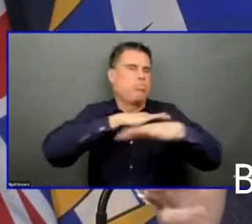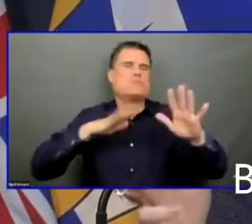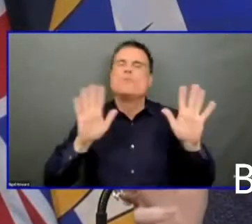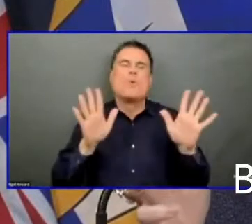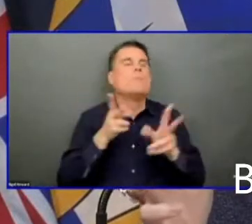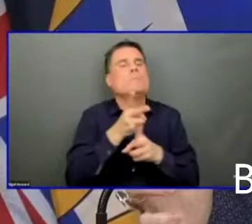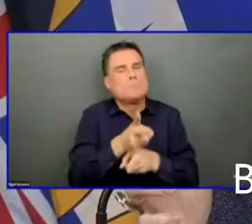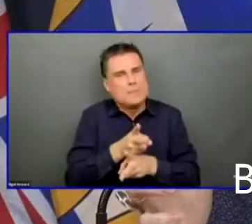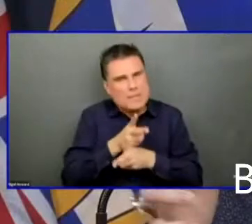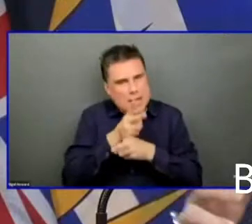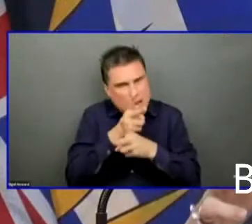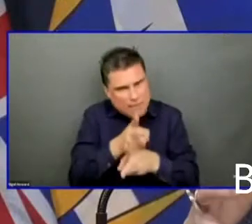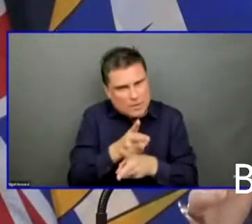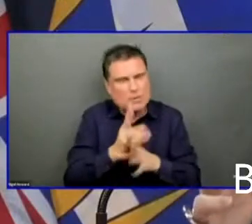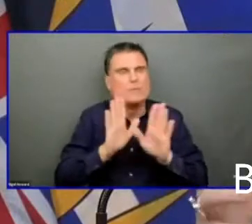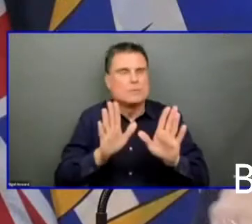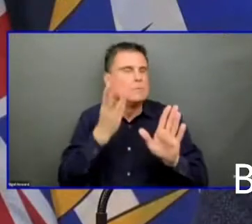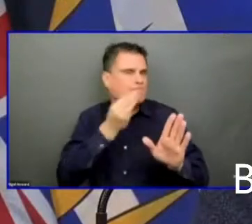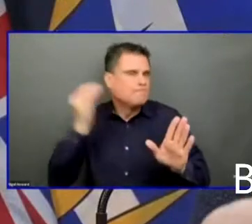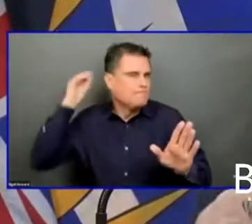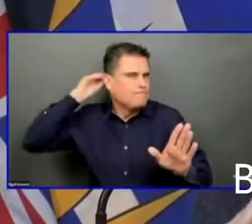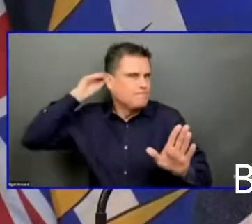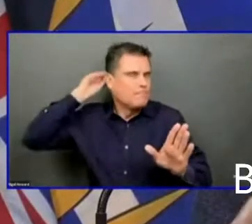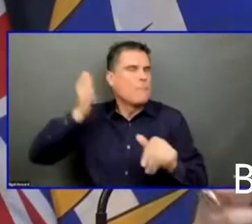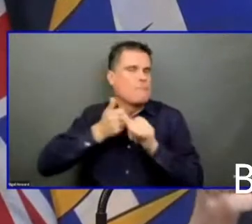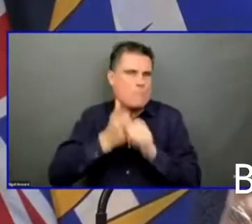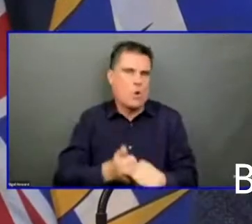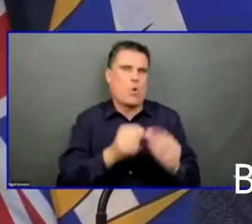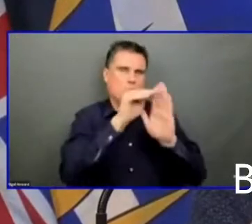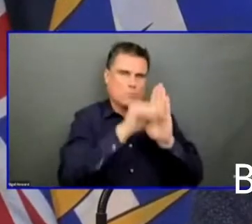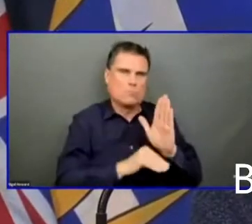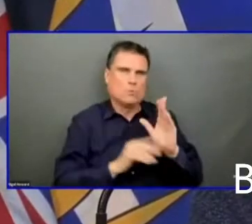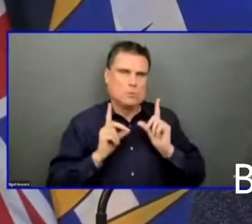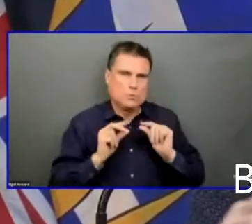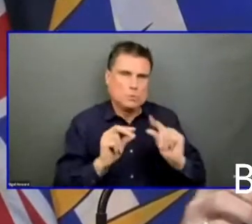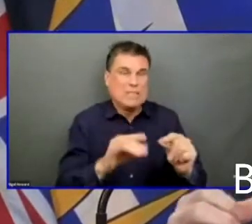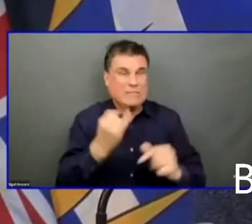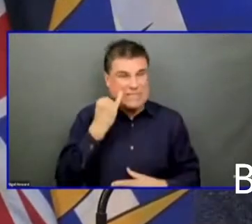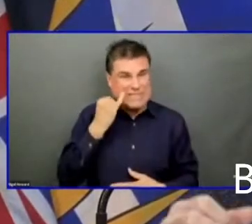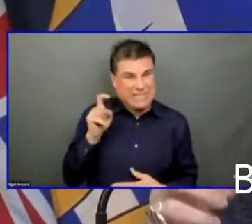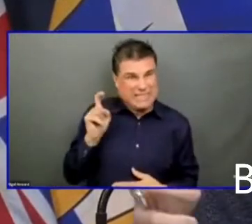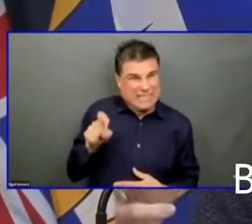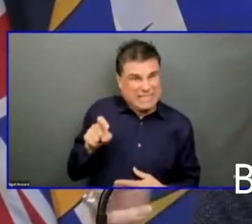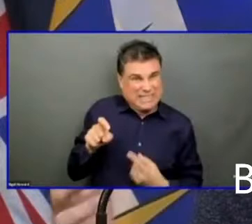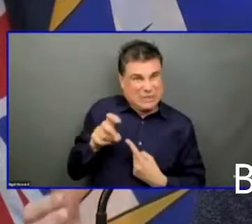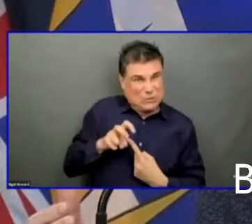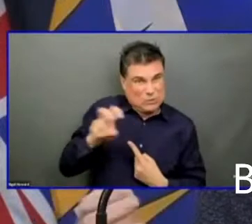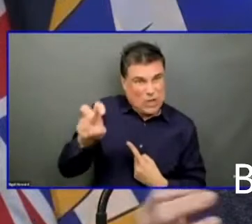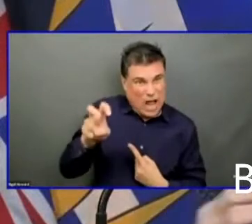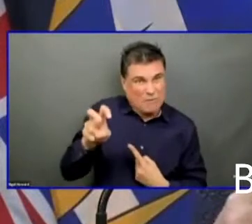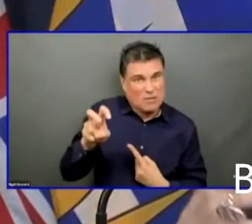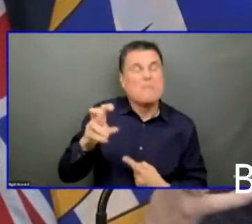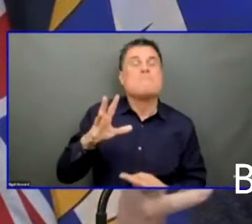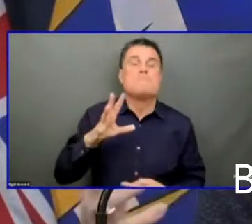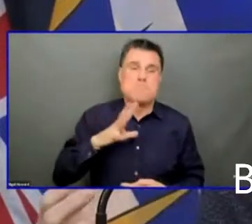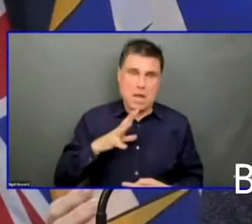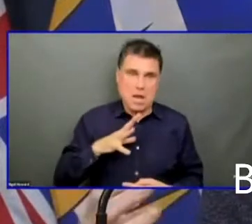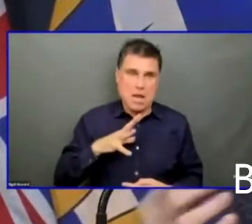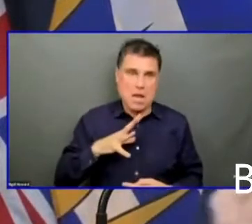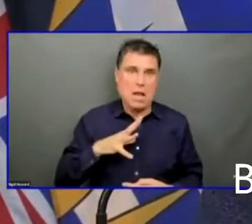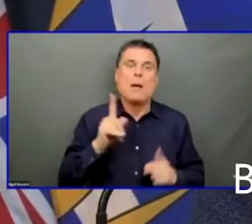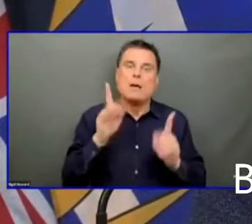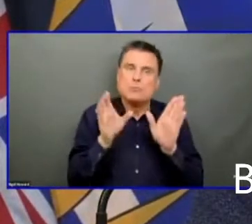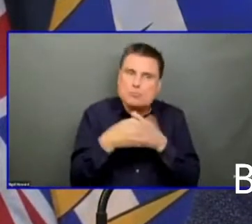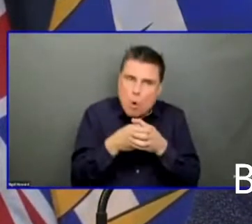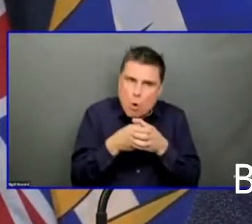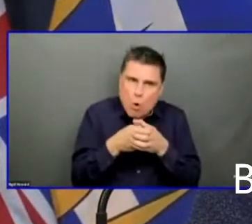就 stay local 我们就是要还是非基本非必要旅行就不要旅行了